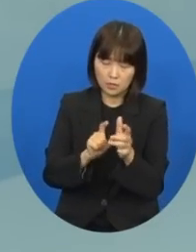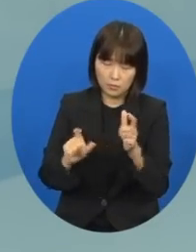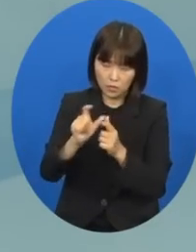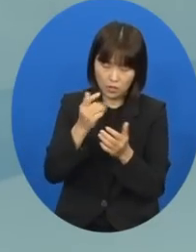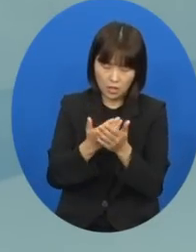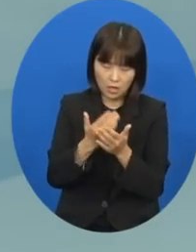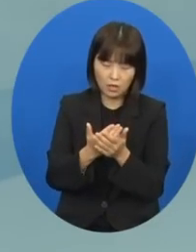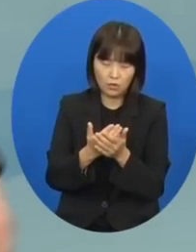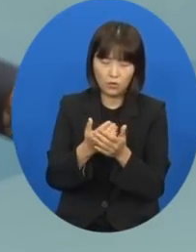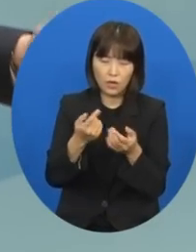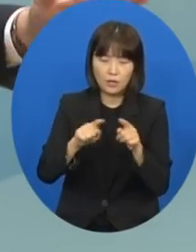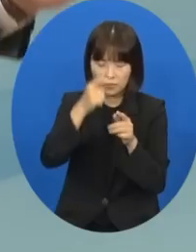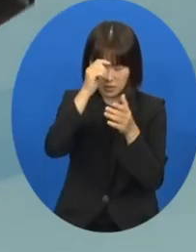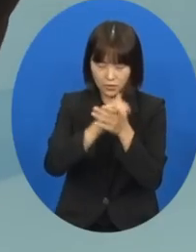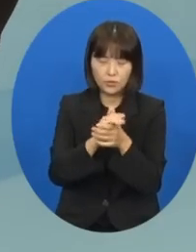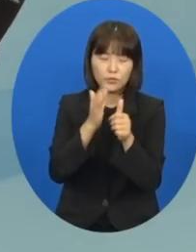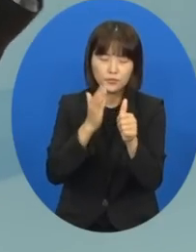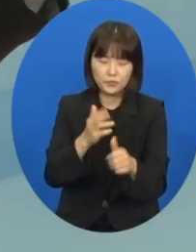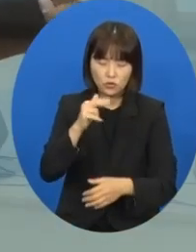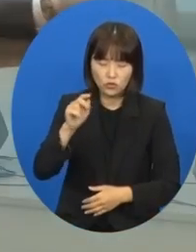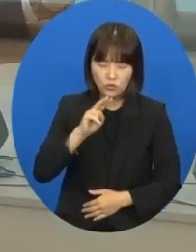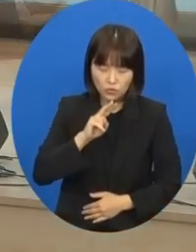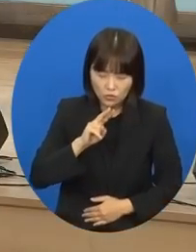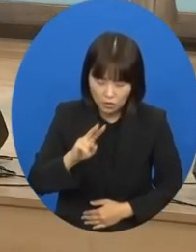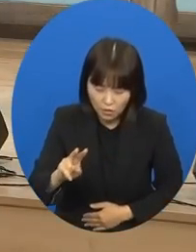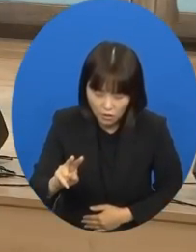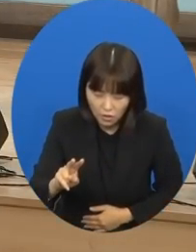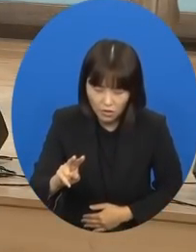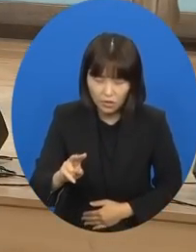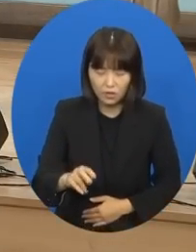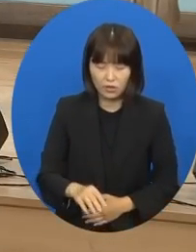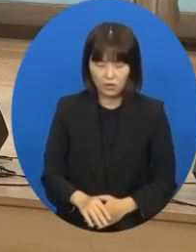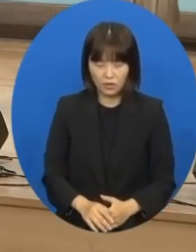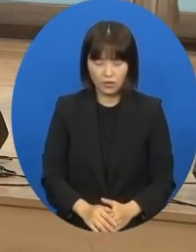외치고 우리 함께 통성으로 기도하겠습니다. 주여